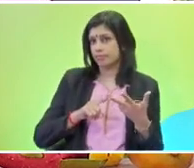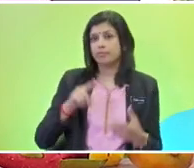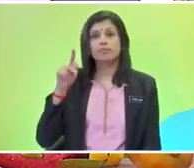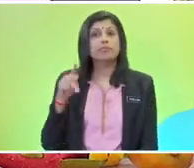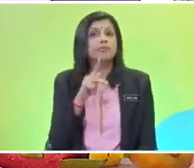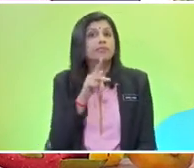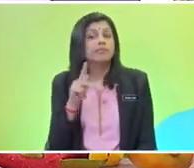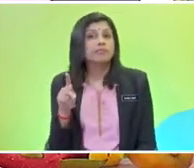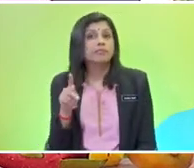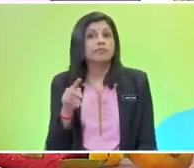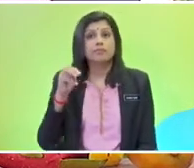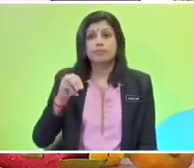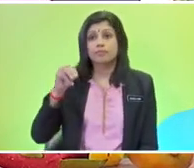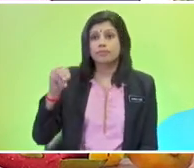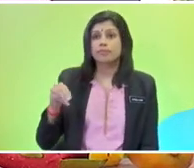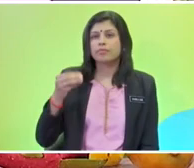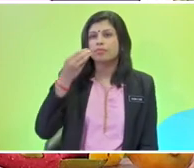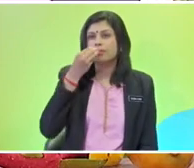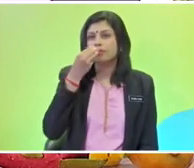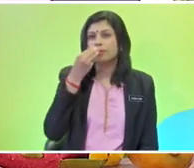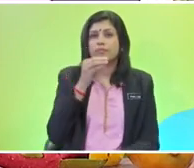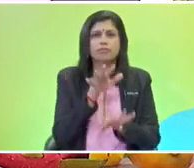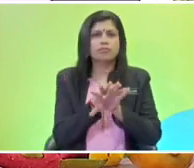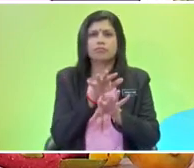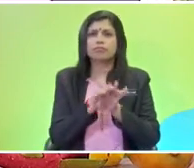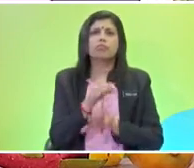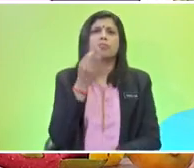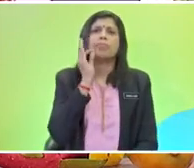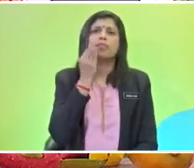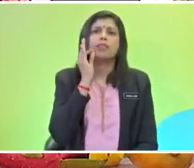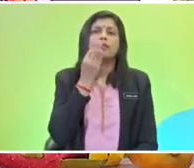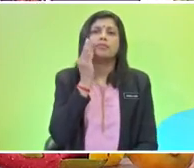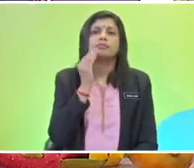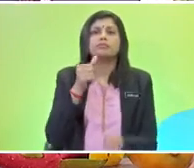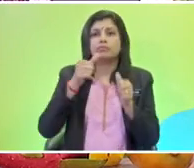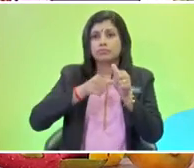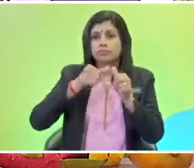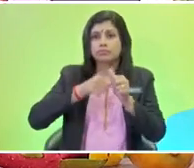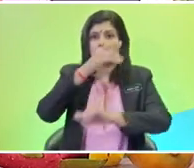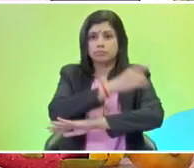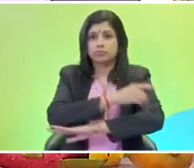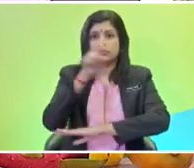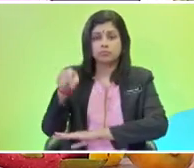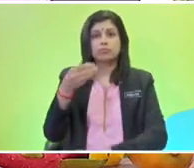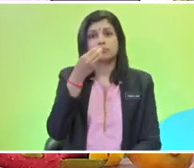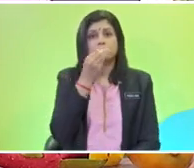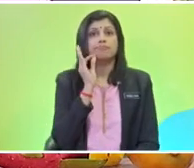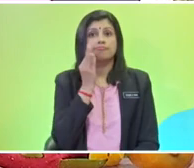pastikan murid-murid makan banyak buah-buahan. Buah-buahan. Sebab buah-buahan